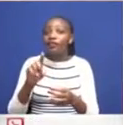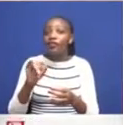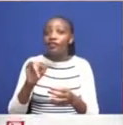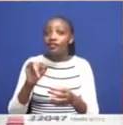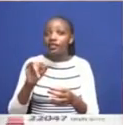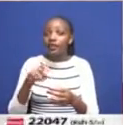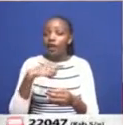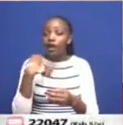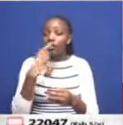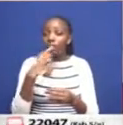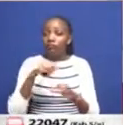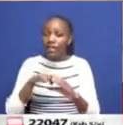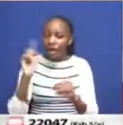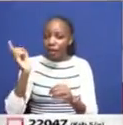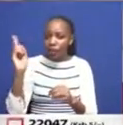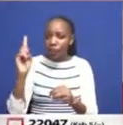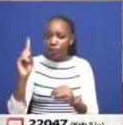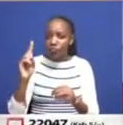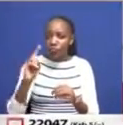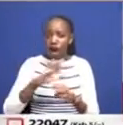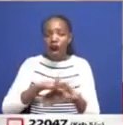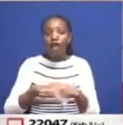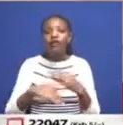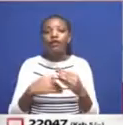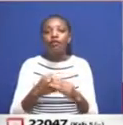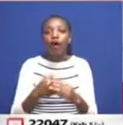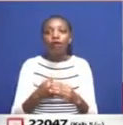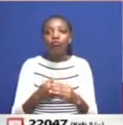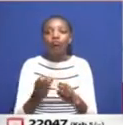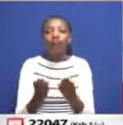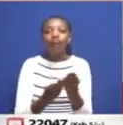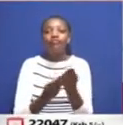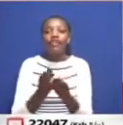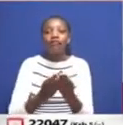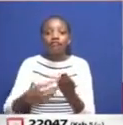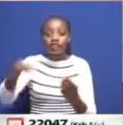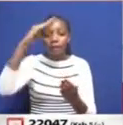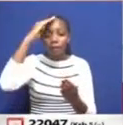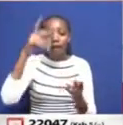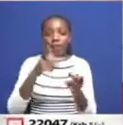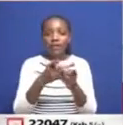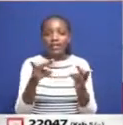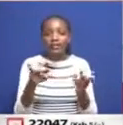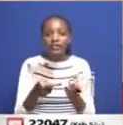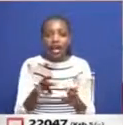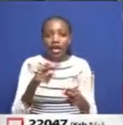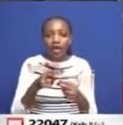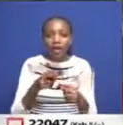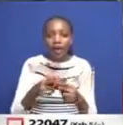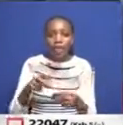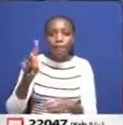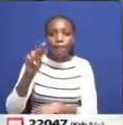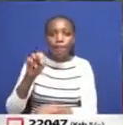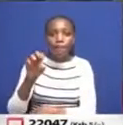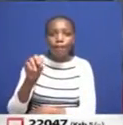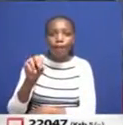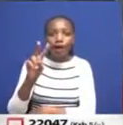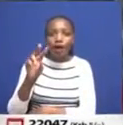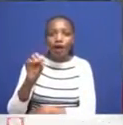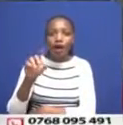naye jijini Nairobi, wote wakiwa hudumu wa baa katika hoteli ya Norfolk miaka ya 60. Nilianza